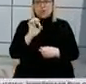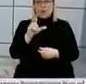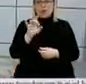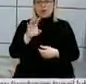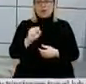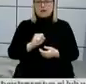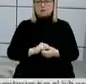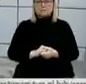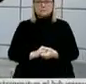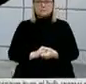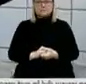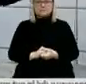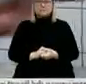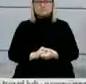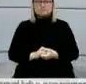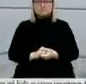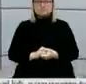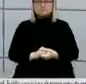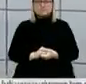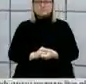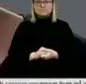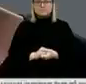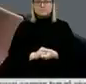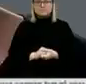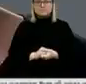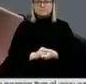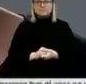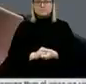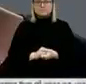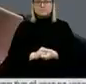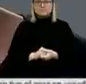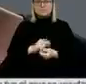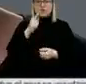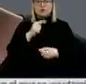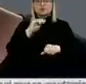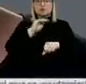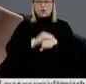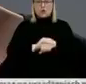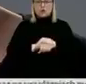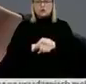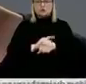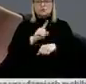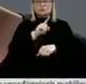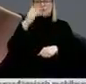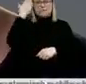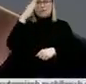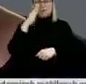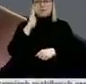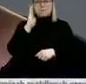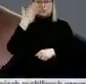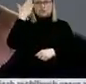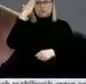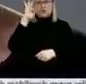Ociu! A ma? On się godził z wolą. Zawsze mówił, bądź wola twoja.